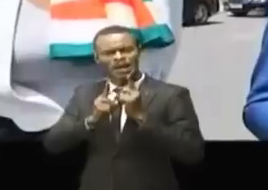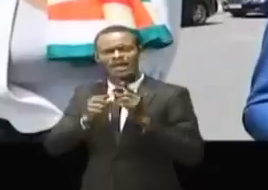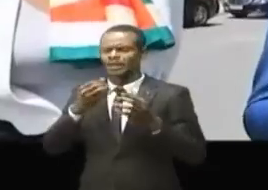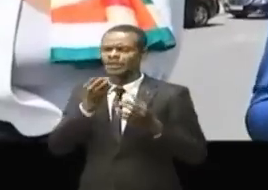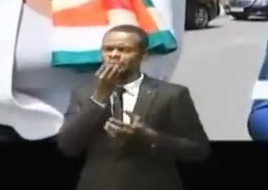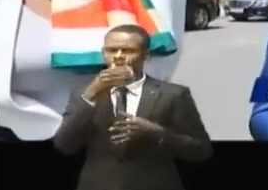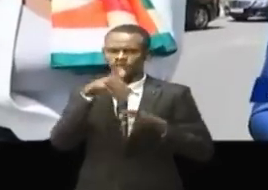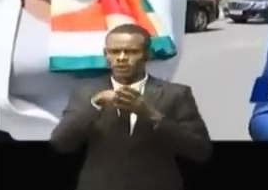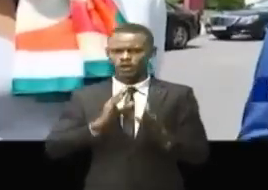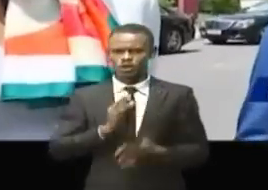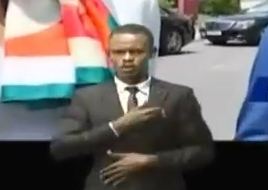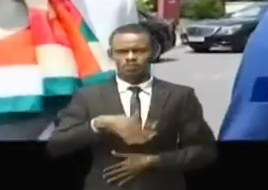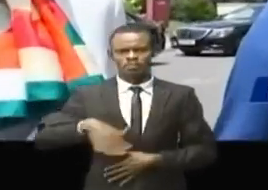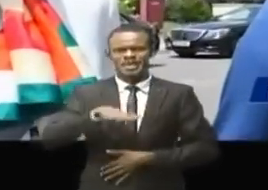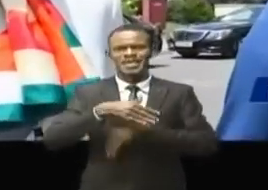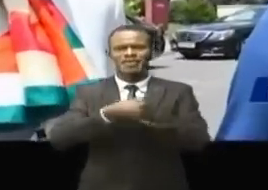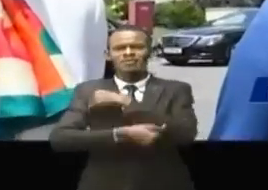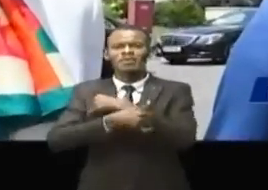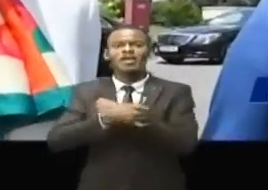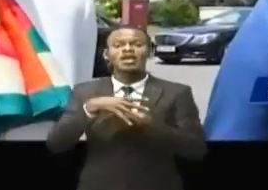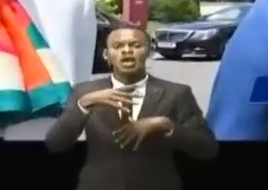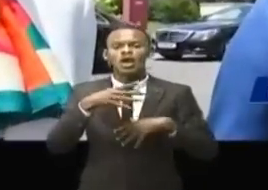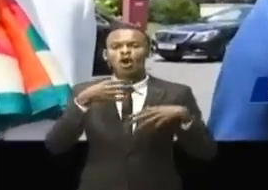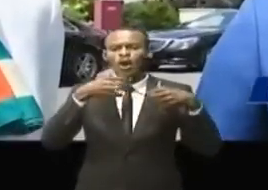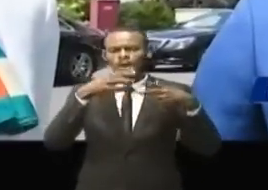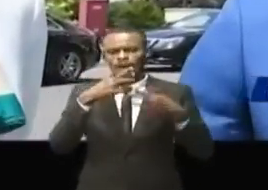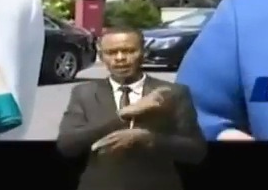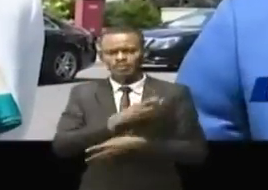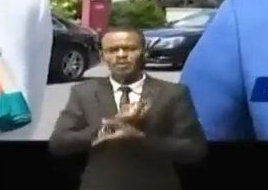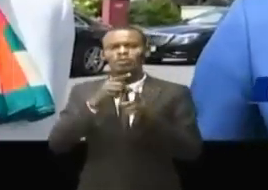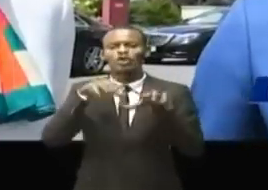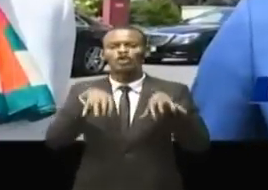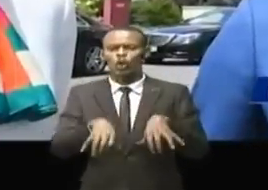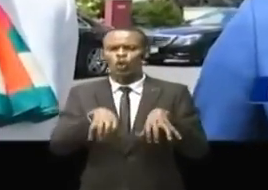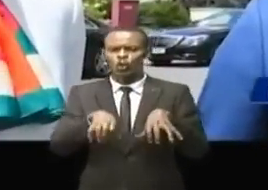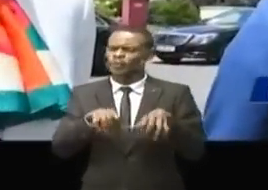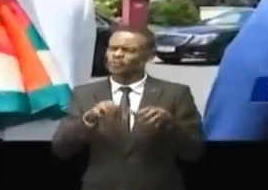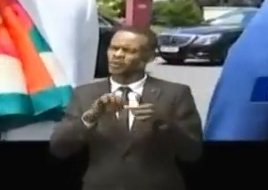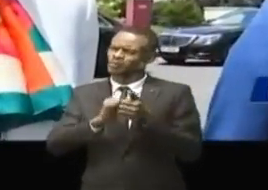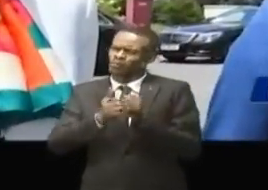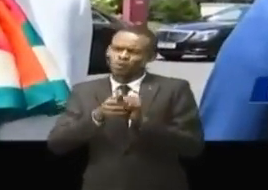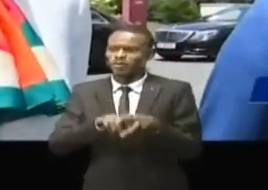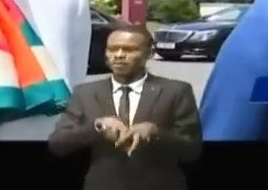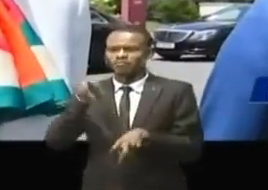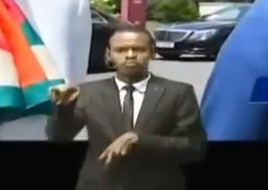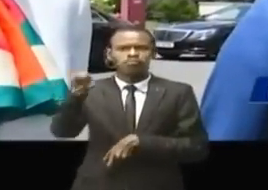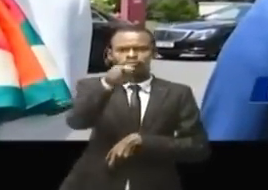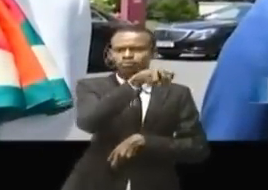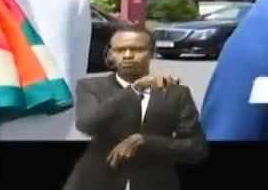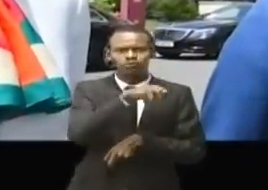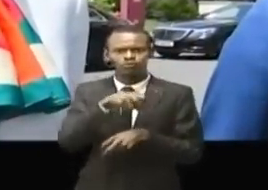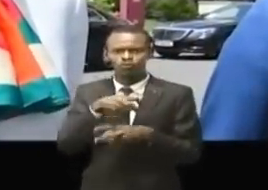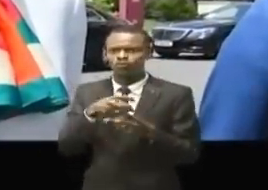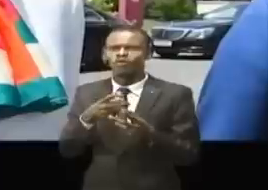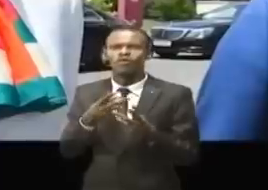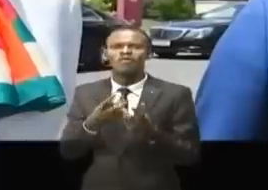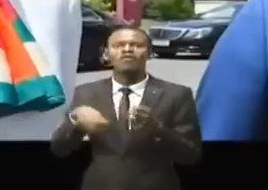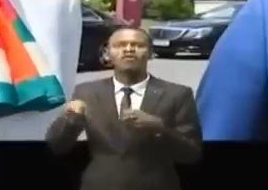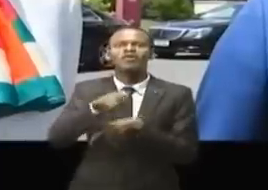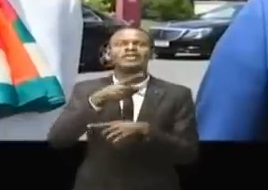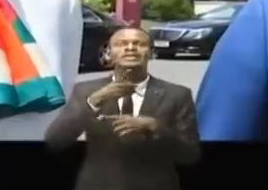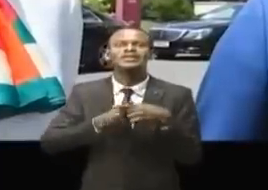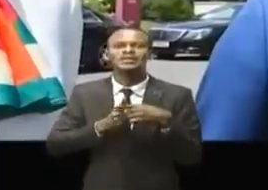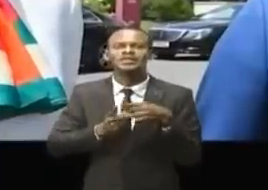du Congo, le plus grand pays francophone du monde, cette mobilité est contrariée par l'agression. L'agression dont nous sommes victimes